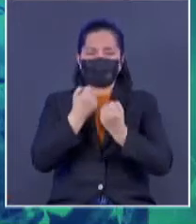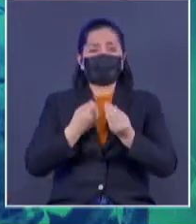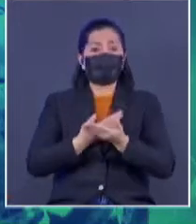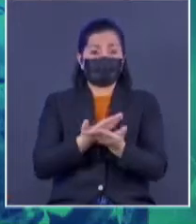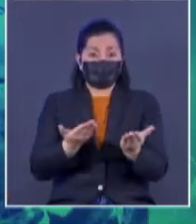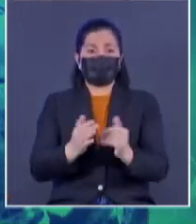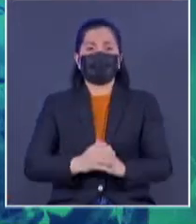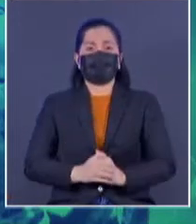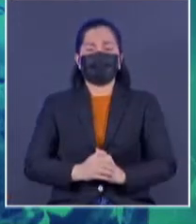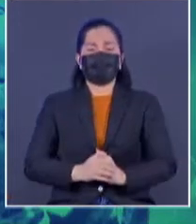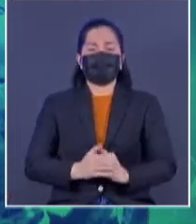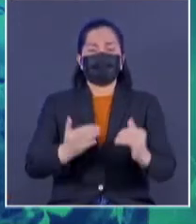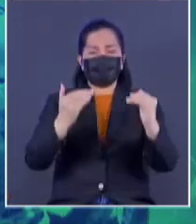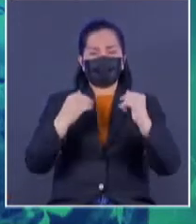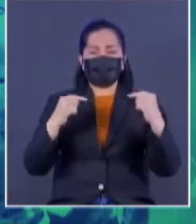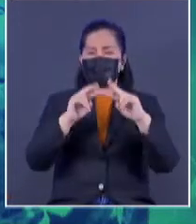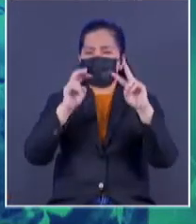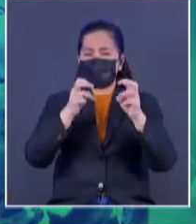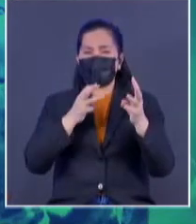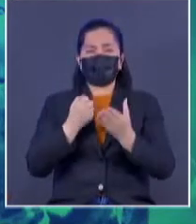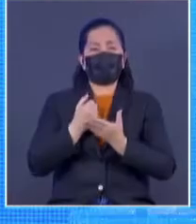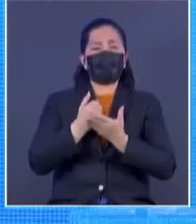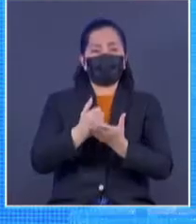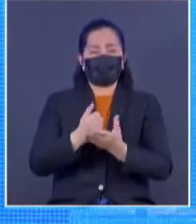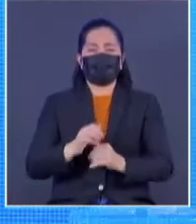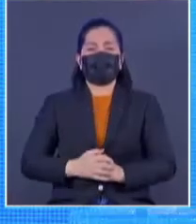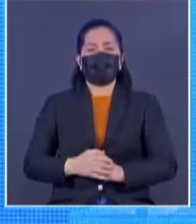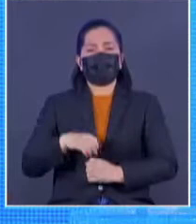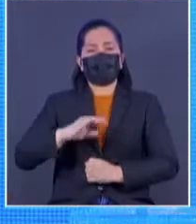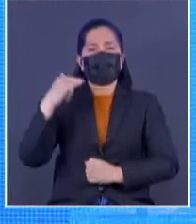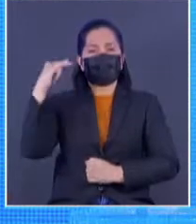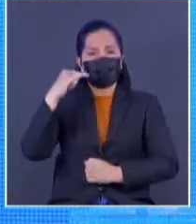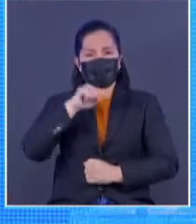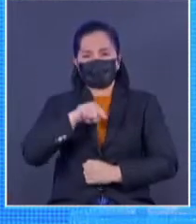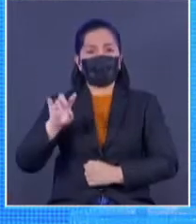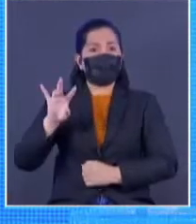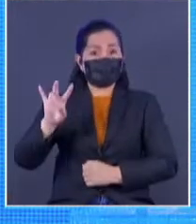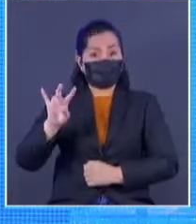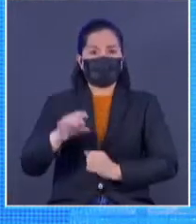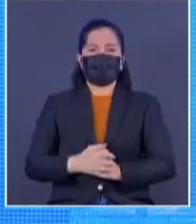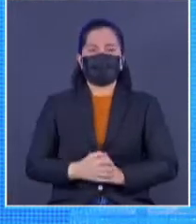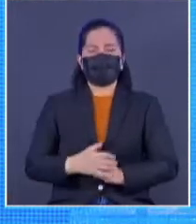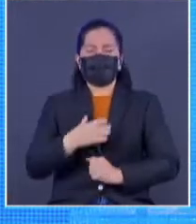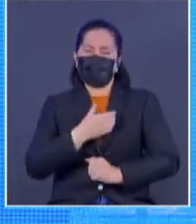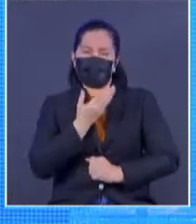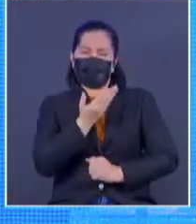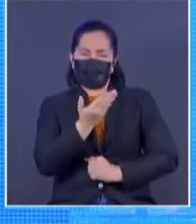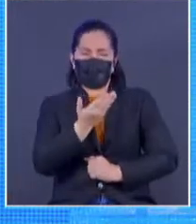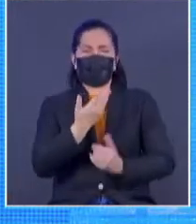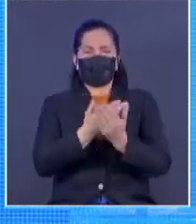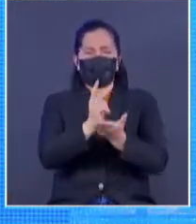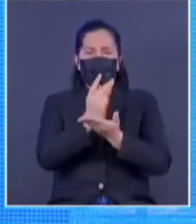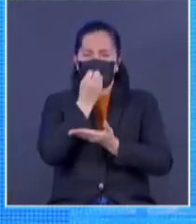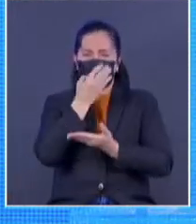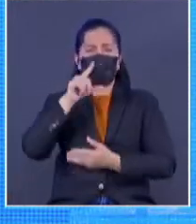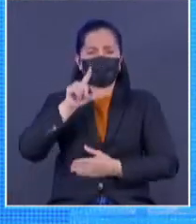มาดูอีกด้านหนึ่งครับในการให้ความช่วยเหลือครับเรื่องของสายการบิน7สายการบินนะครับที่เมื่อวานนี้ได้นำเสนอไปแล้วบอกว่าเรียกร้องขอซอฟต์โลนเงินกู้ดอกเบี้ย